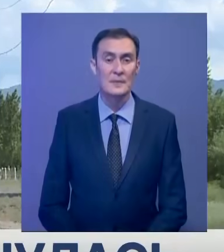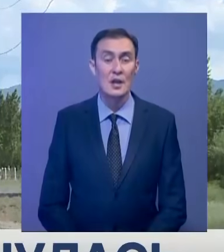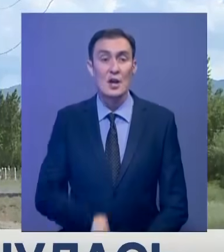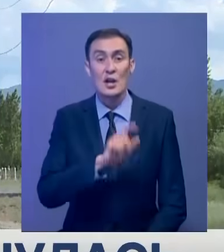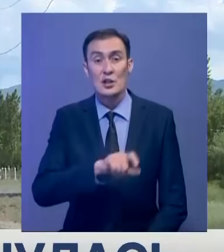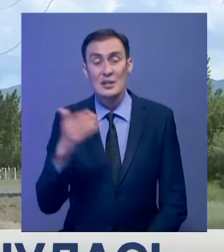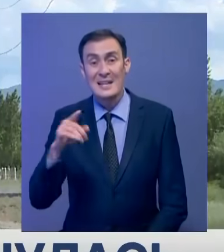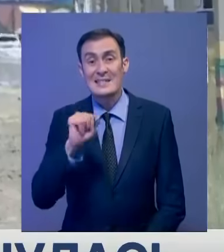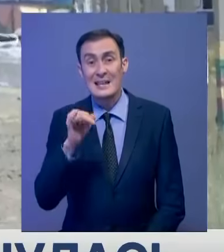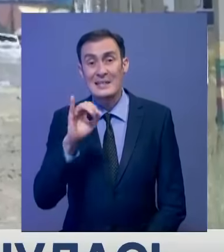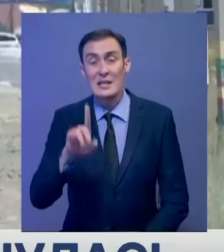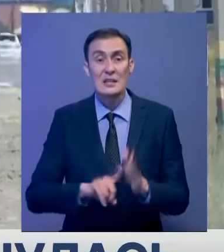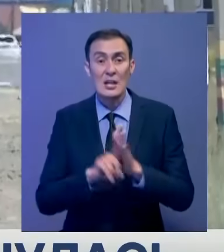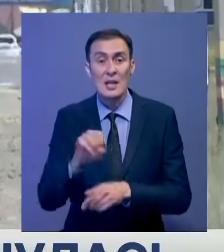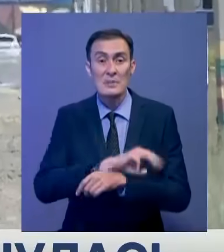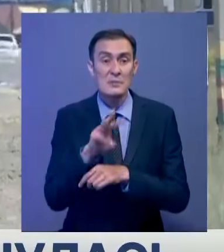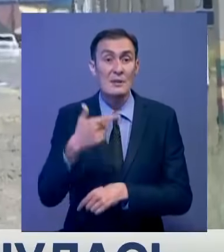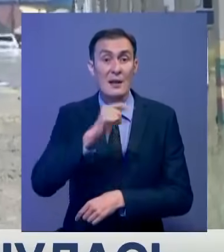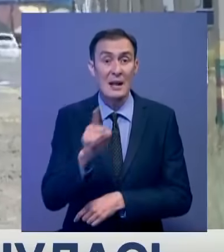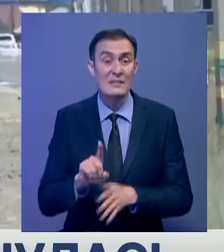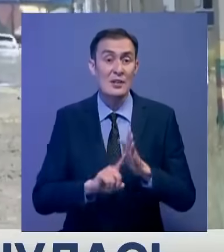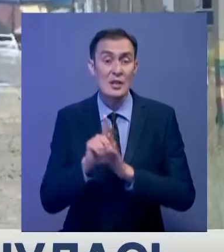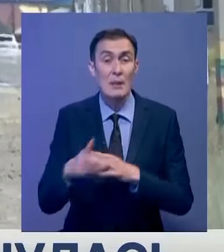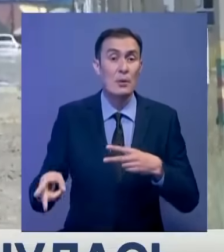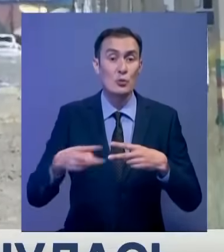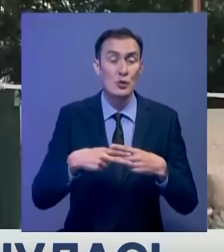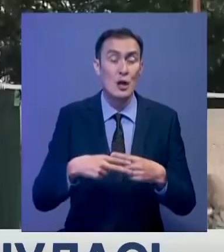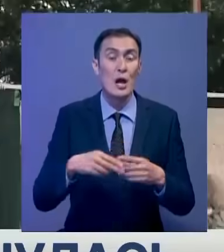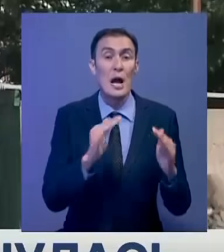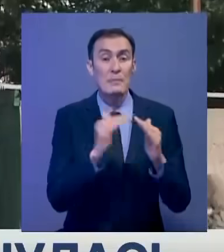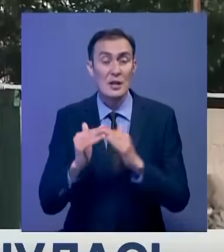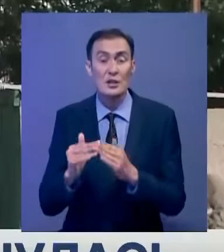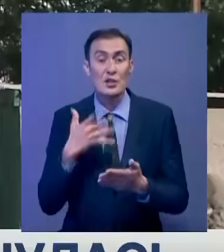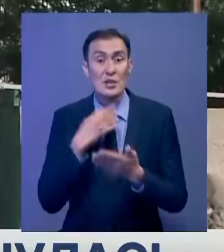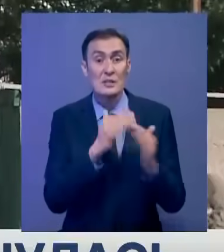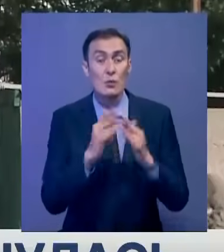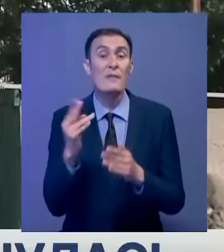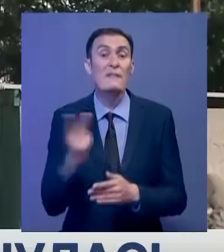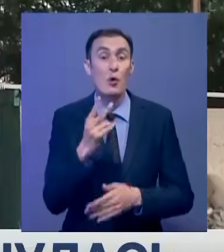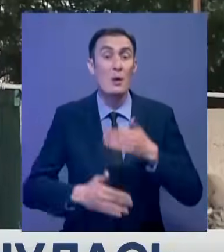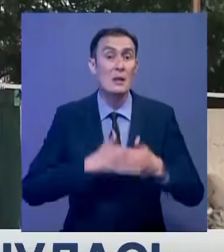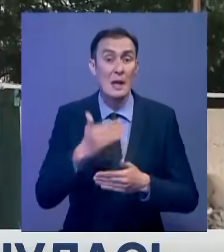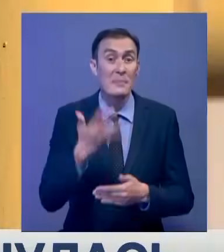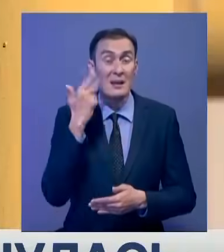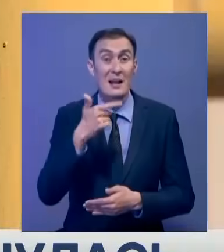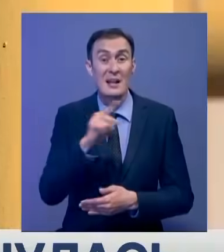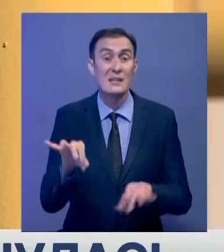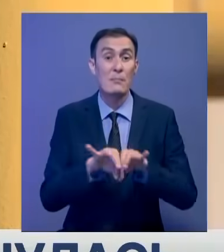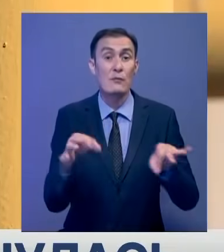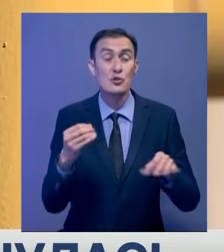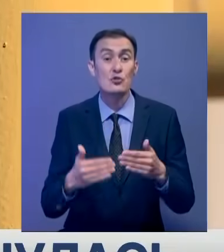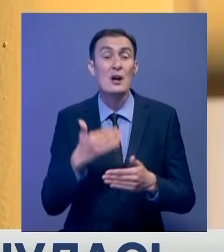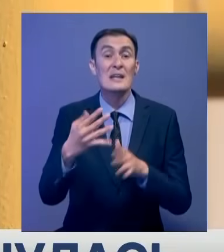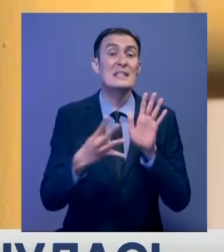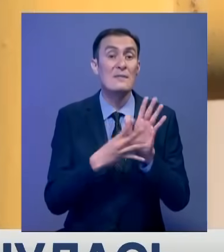Жителям Зайсана первым начали проводить природный газ. Сначала подключили соцобъекты и частный сектор, но на 2-м этапе, когда газопровод протянули еще